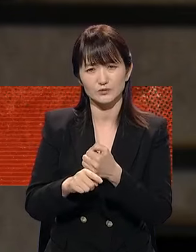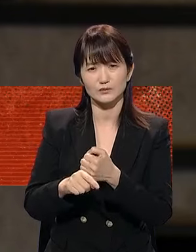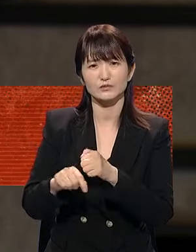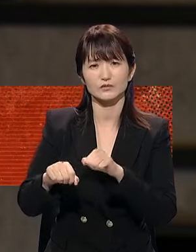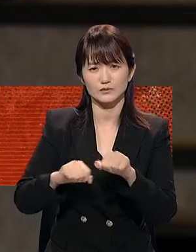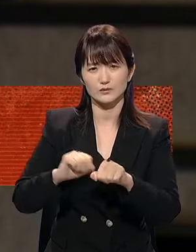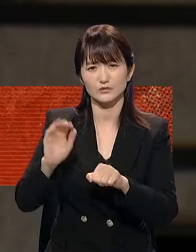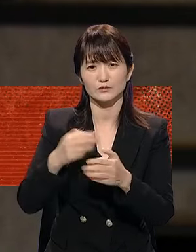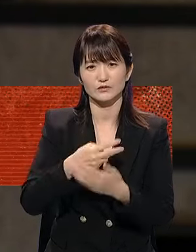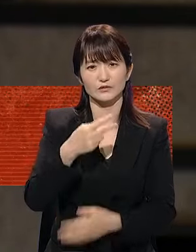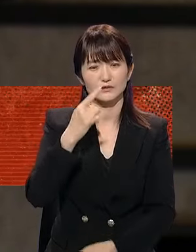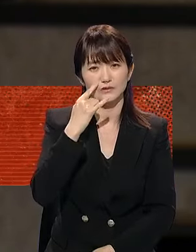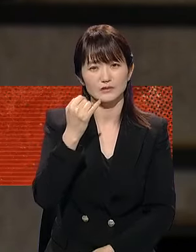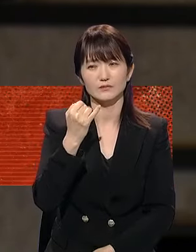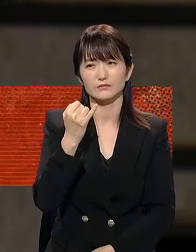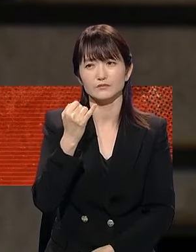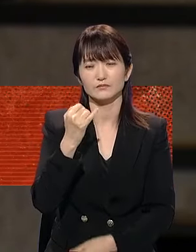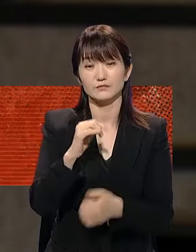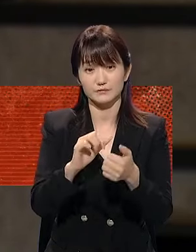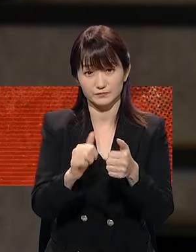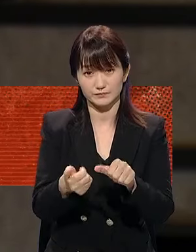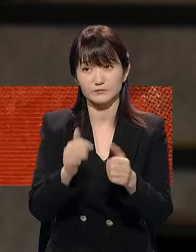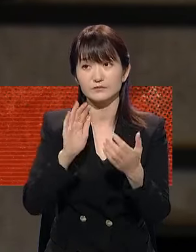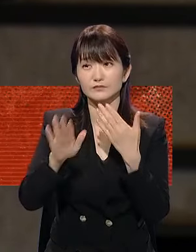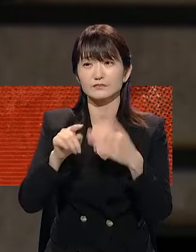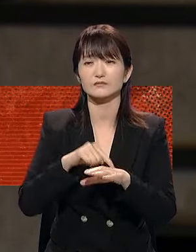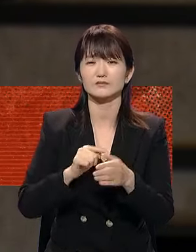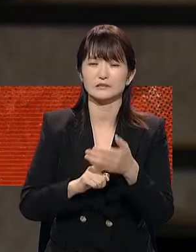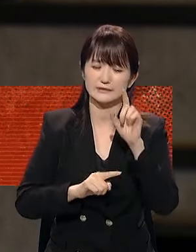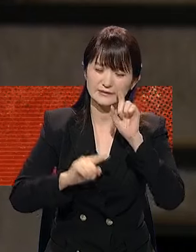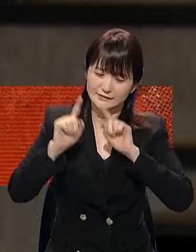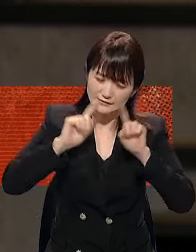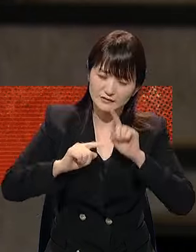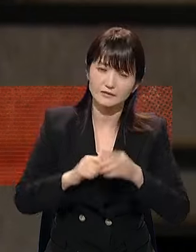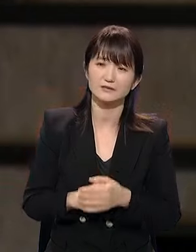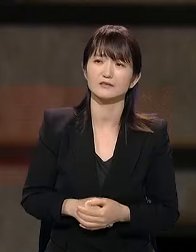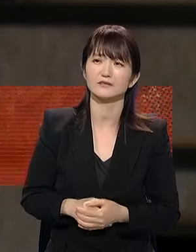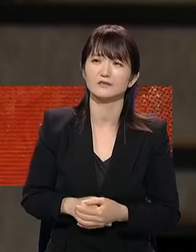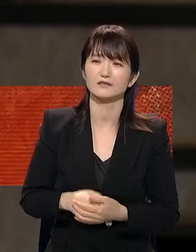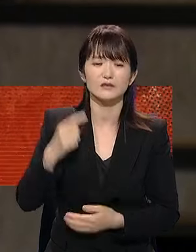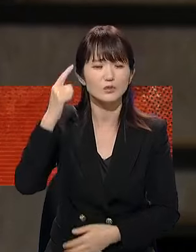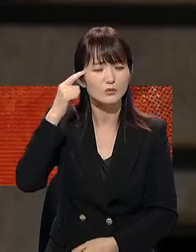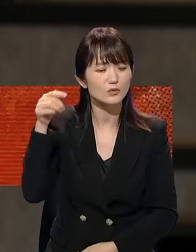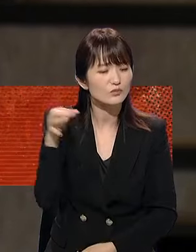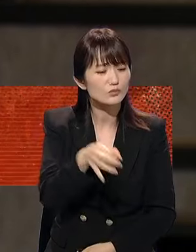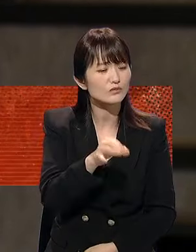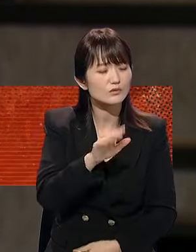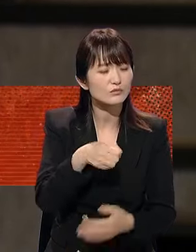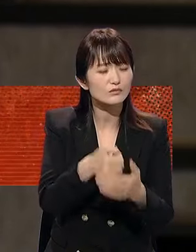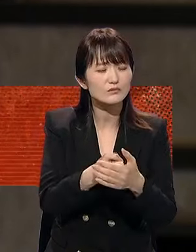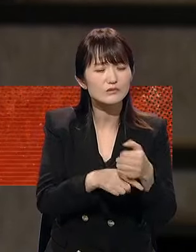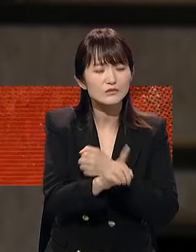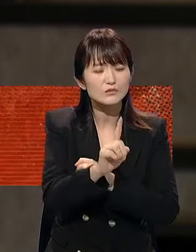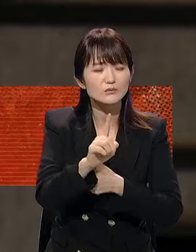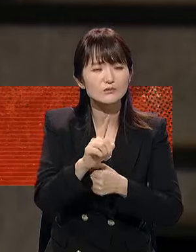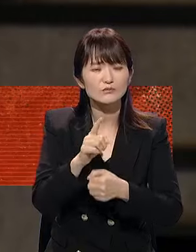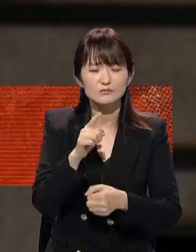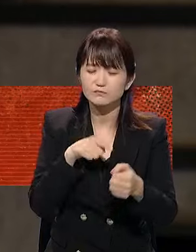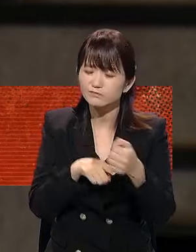시어머니가 지금 이제 어 돌아가신 후에 마음도 상해 있으신데 이런 걸 왜 안 주는 쪽으로 가는지 그 이유를